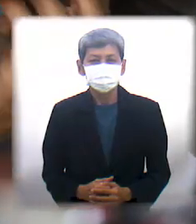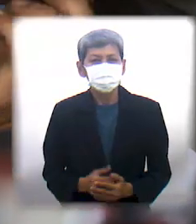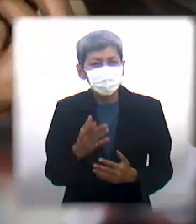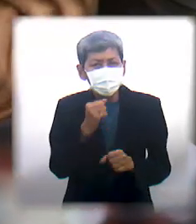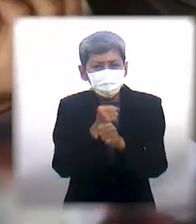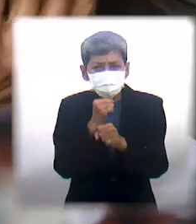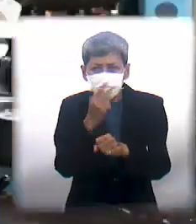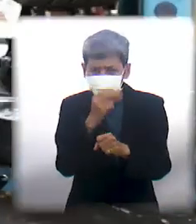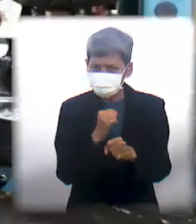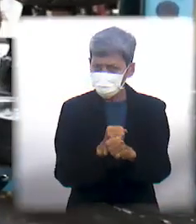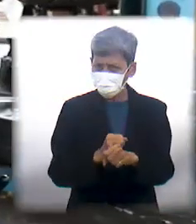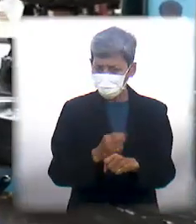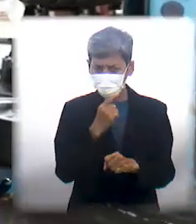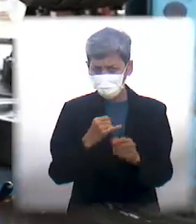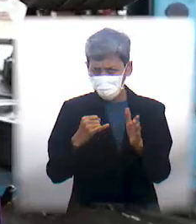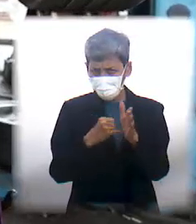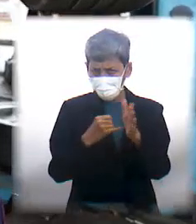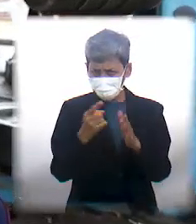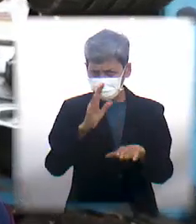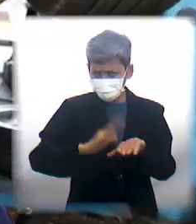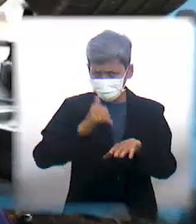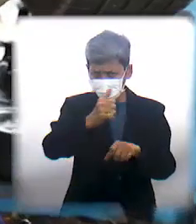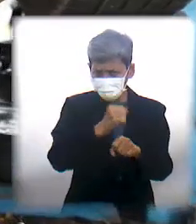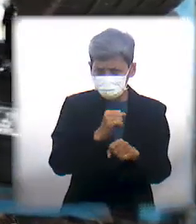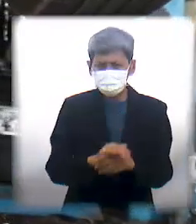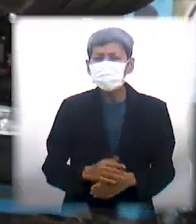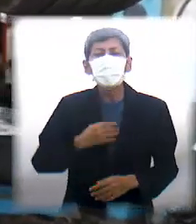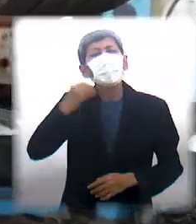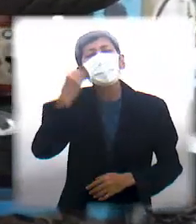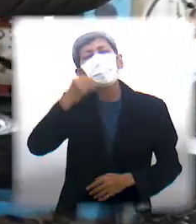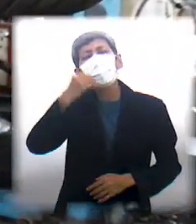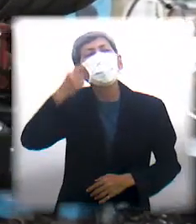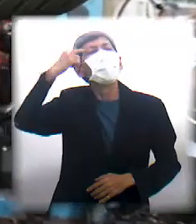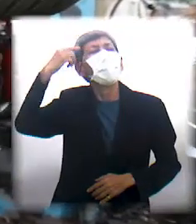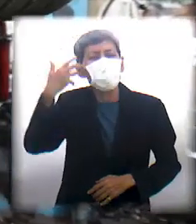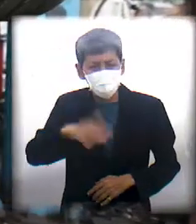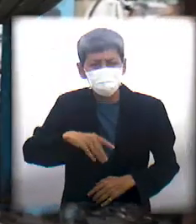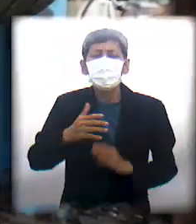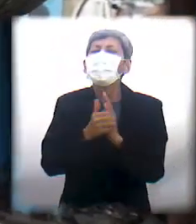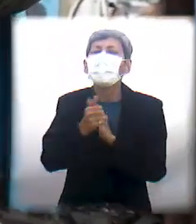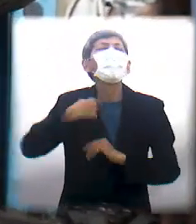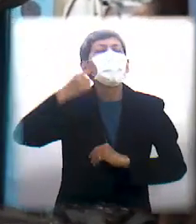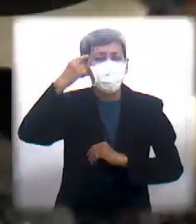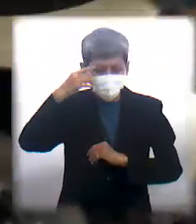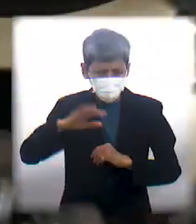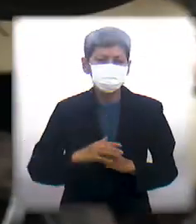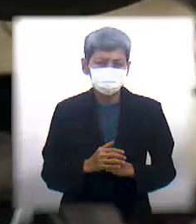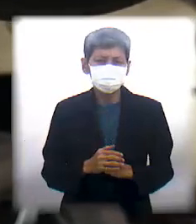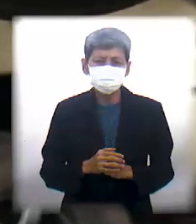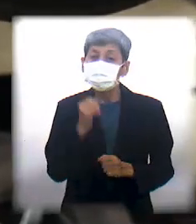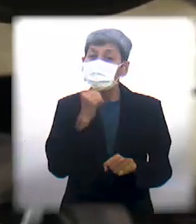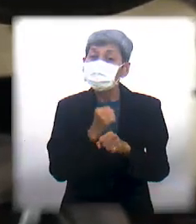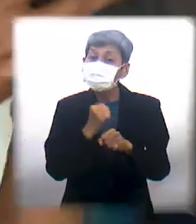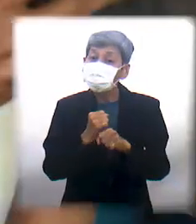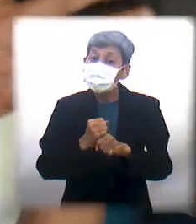ดูเหมือนแบบทุกอย่างมันง่ายจังเลยครับพี ่มันความเคยชินด้วยครับ ความชำนาญใช่ไหม ใช่ครับ อันนี้คือใส่ย